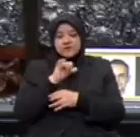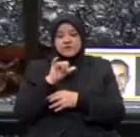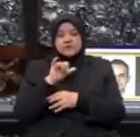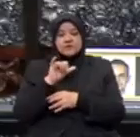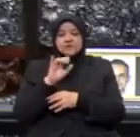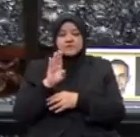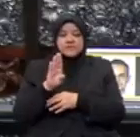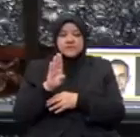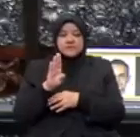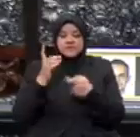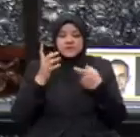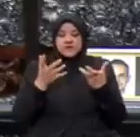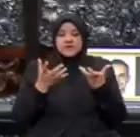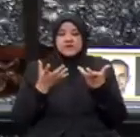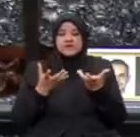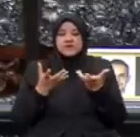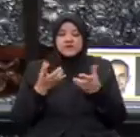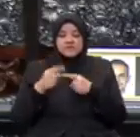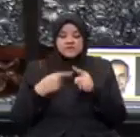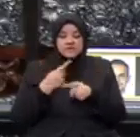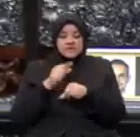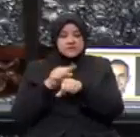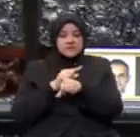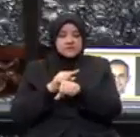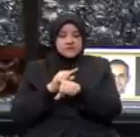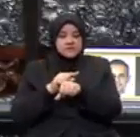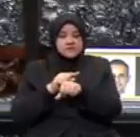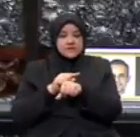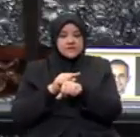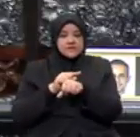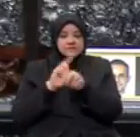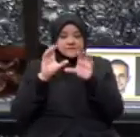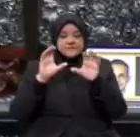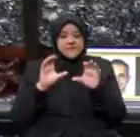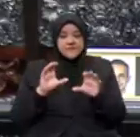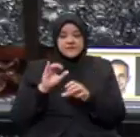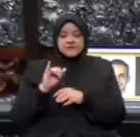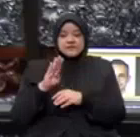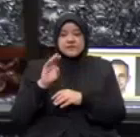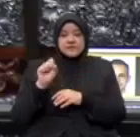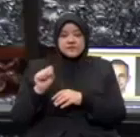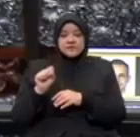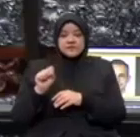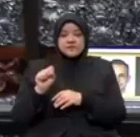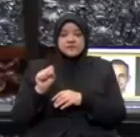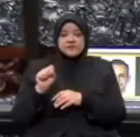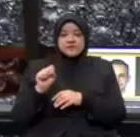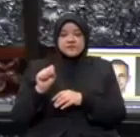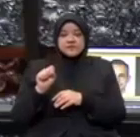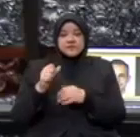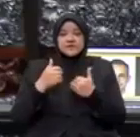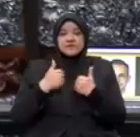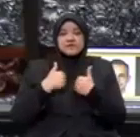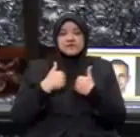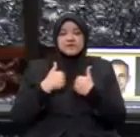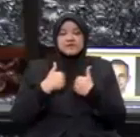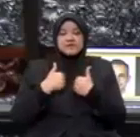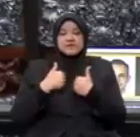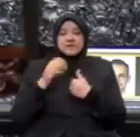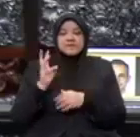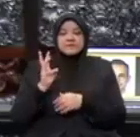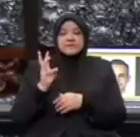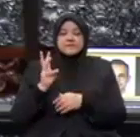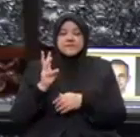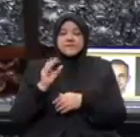Berhormat bagaimana apabila kita menggunakan modular system IBS ini. IBS itu ada